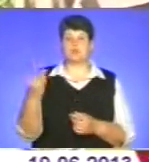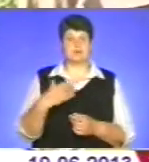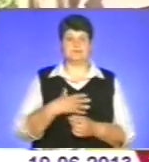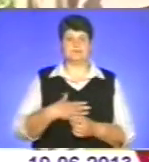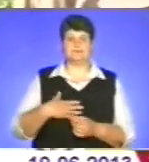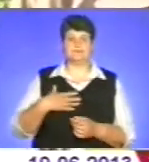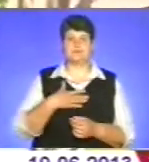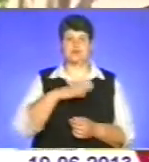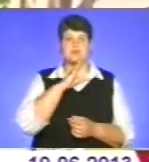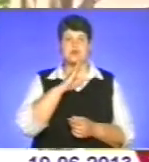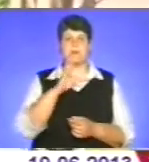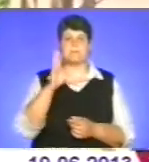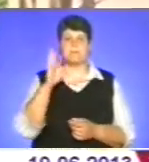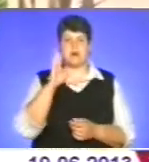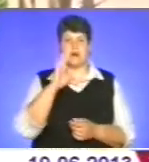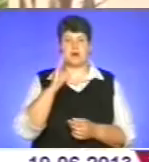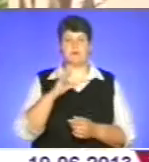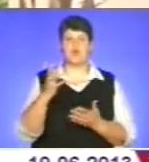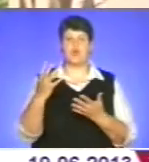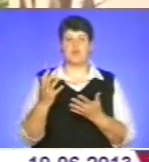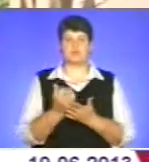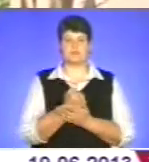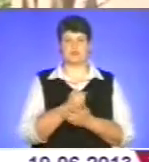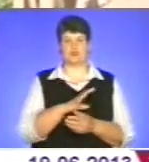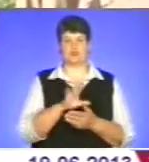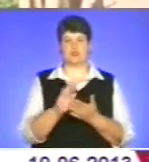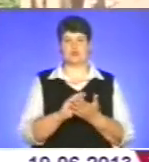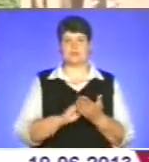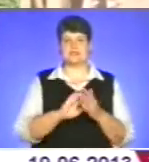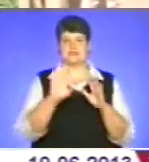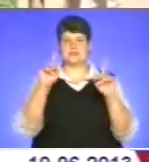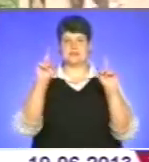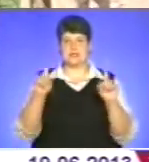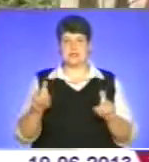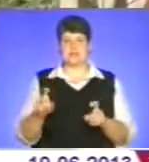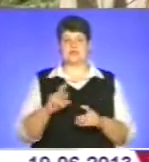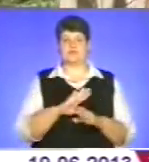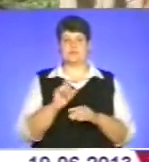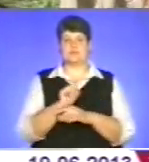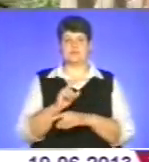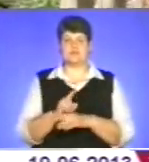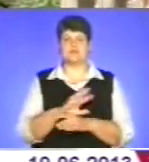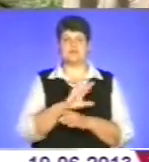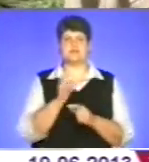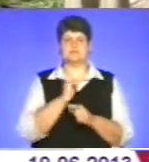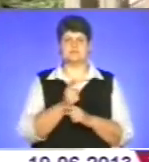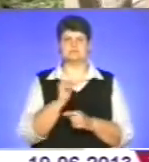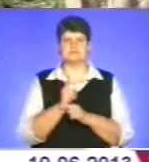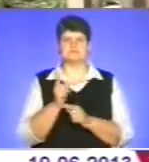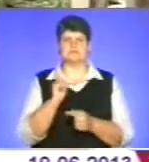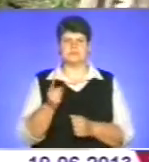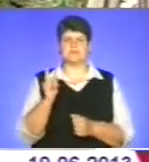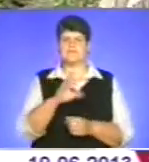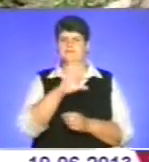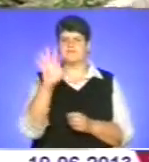Хвилююся, як мама, щоб успішно було написані всі тестування і всі завдання. Все наказувала до всіх деталей,